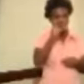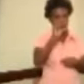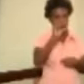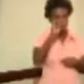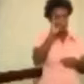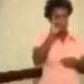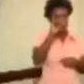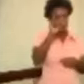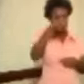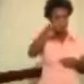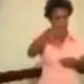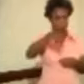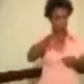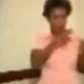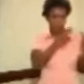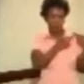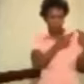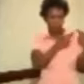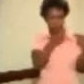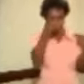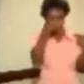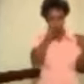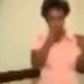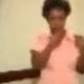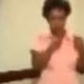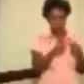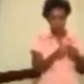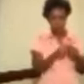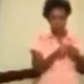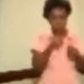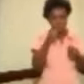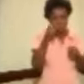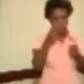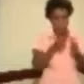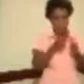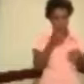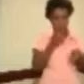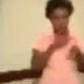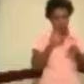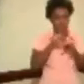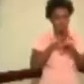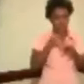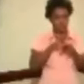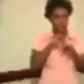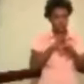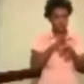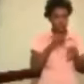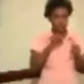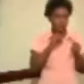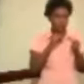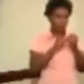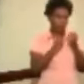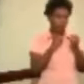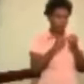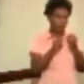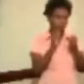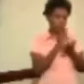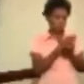groupe d'action et d'intervention publique, pardon. Et dernière partie qui prévoit,